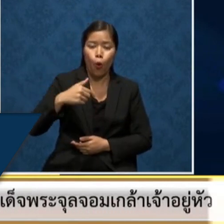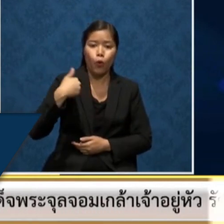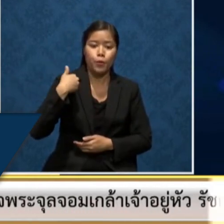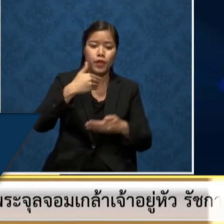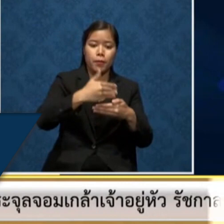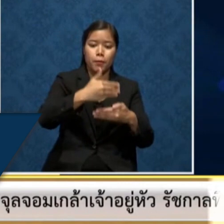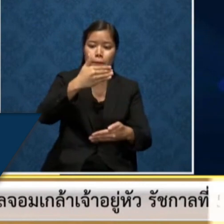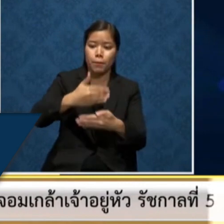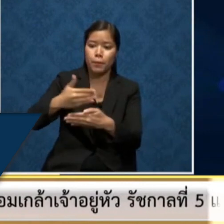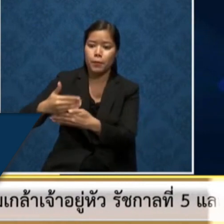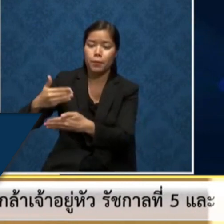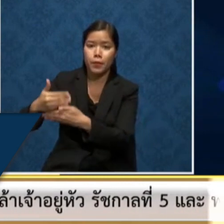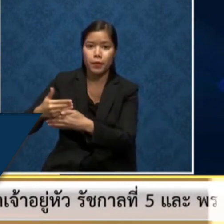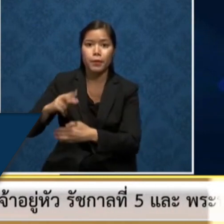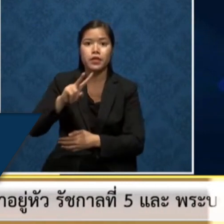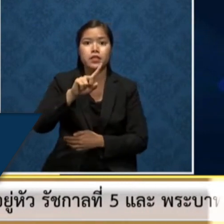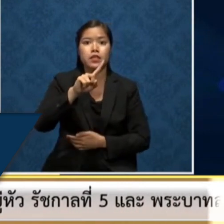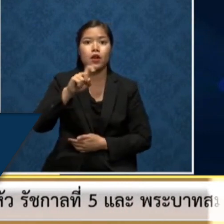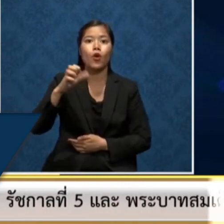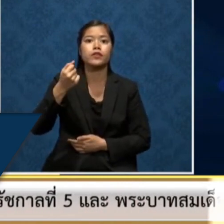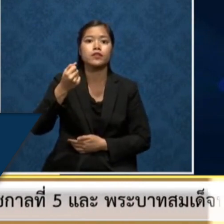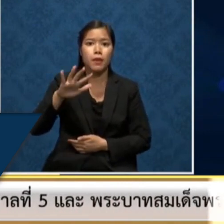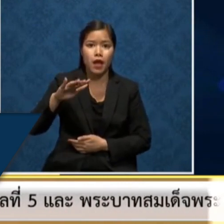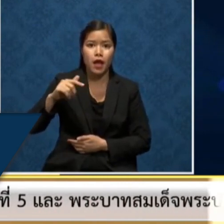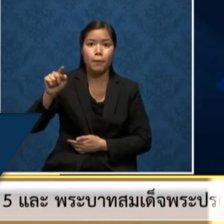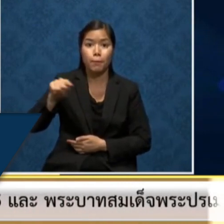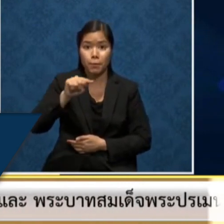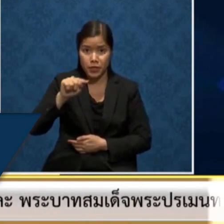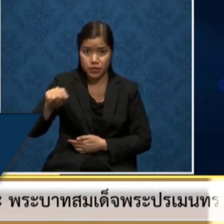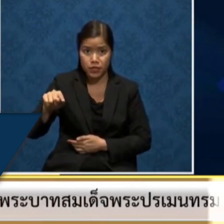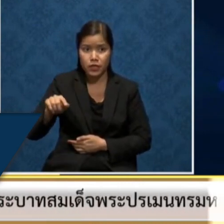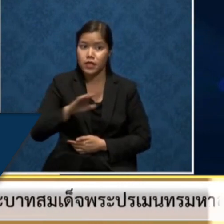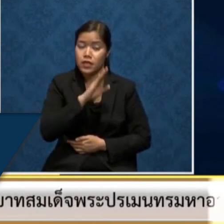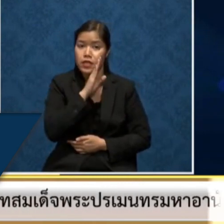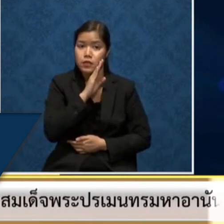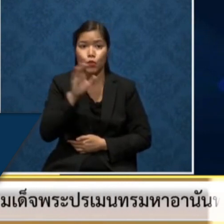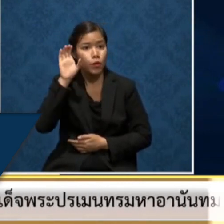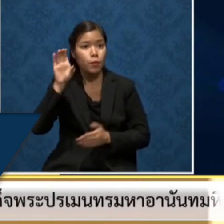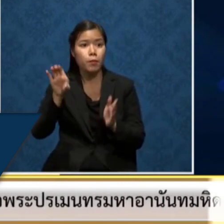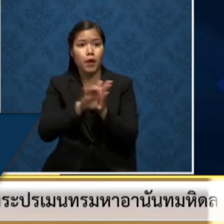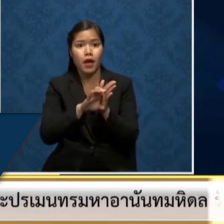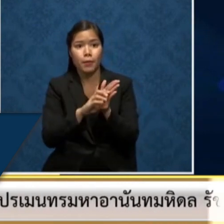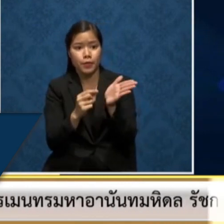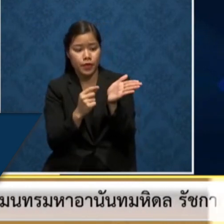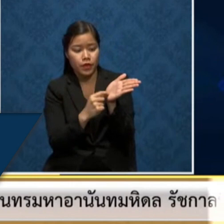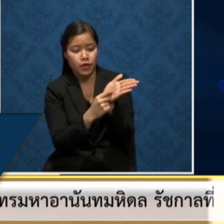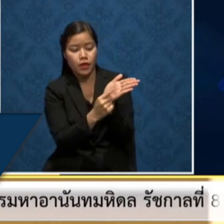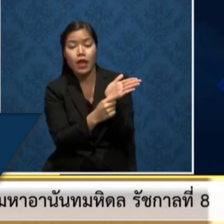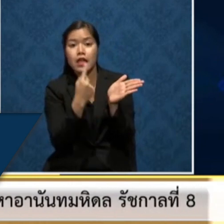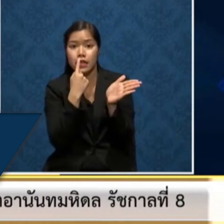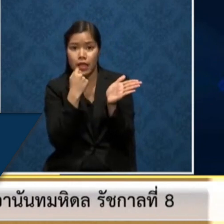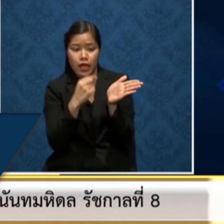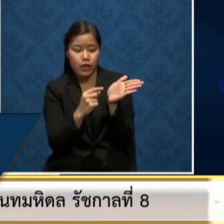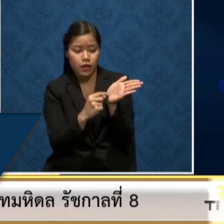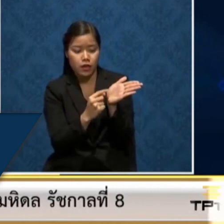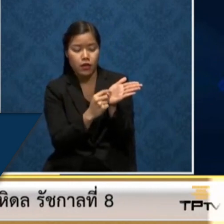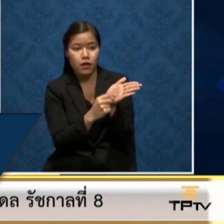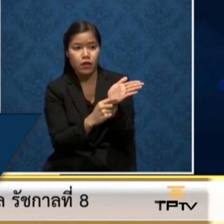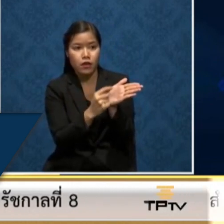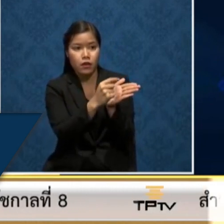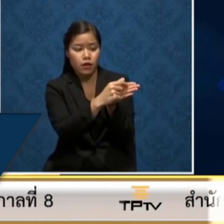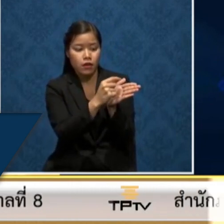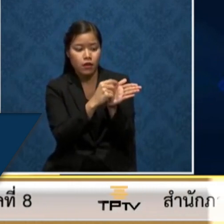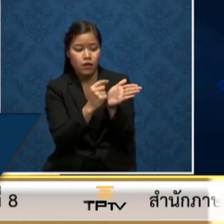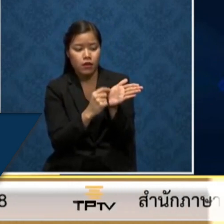ปริมาณ 115เพของความจุถ้าตามรูปก็จะเป็นจุดที่เป็นสีแดงนะครับจะเห็นว่าจุดสีแดงกระจาย